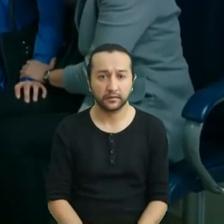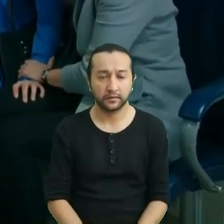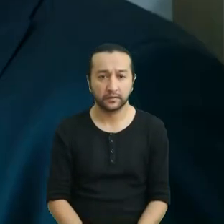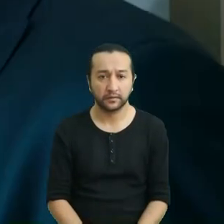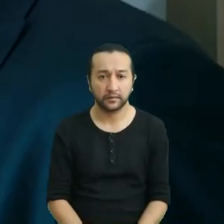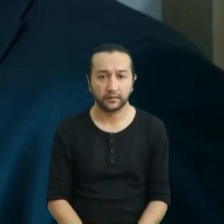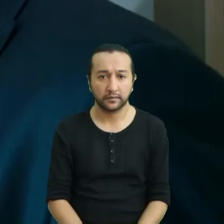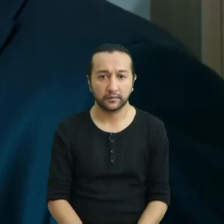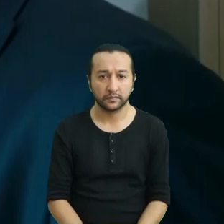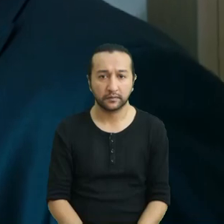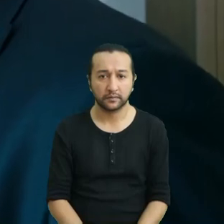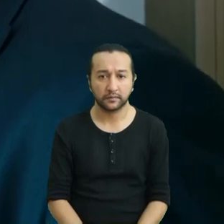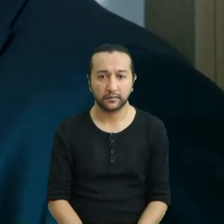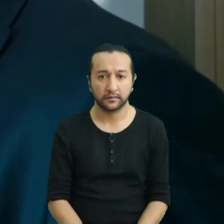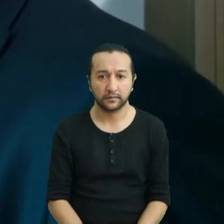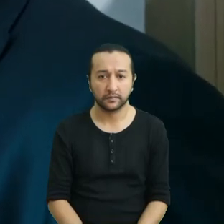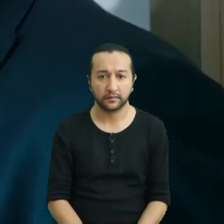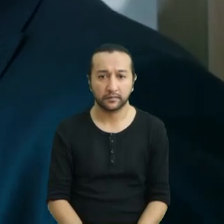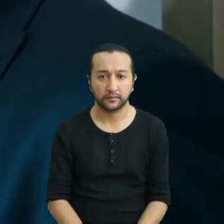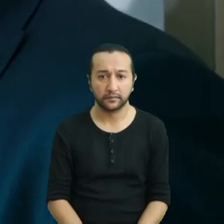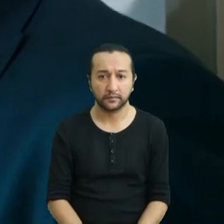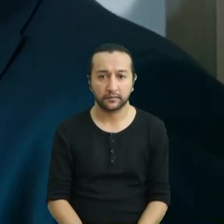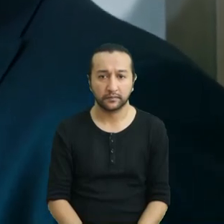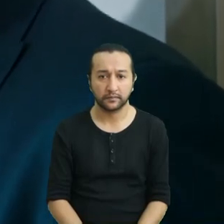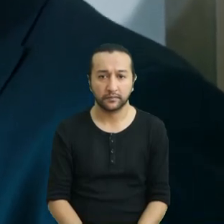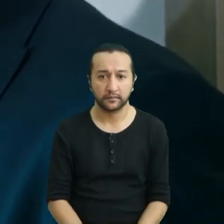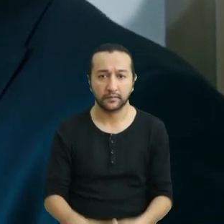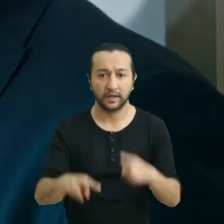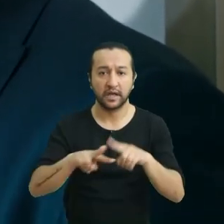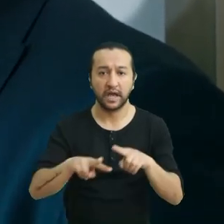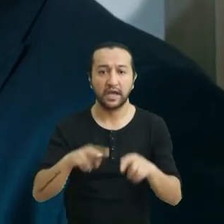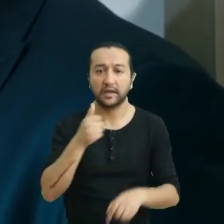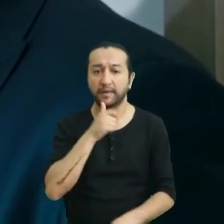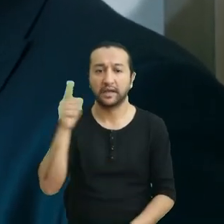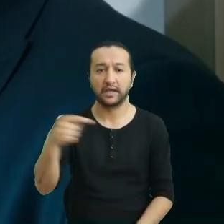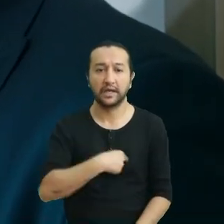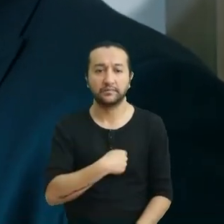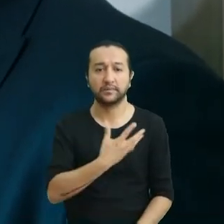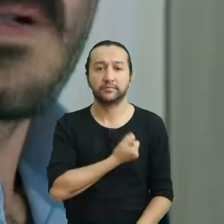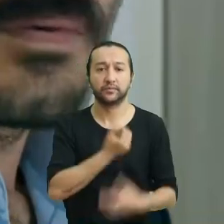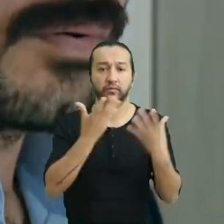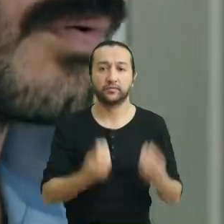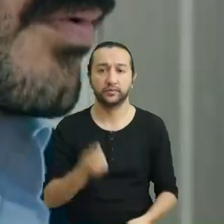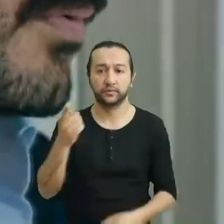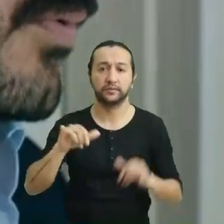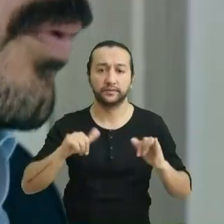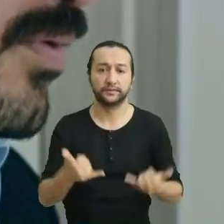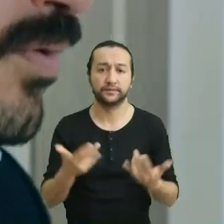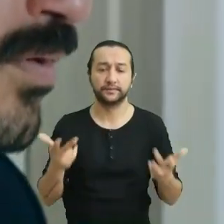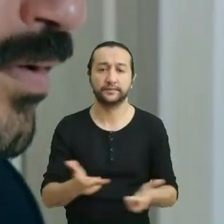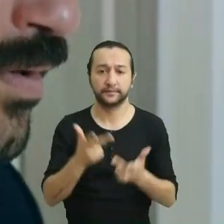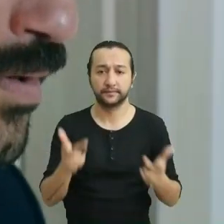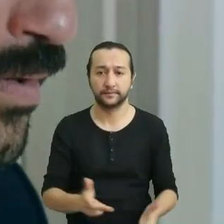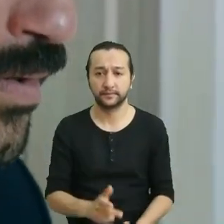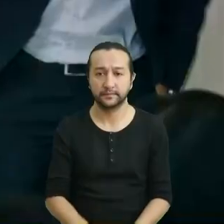Bakışlar Murat'a çevrildi. Murat'ın yüzü allak bullak. Agah Bey kalp krizi geçirmiş. Of.